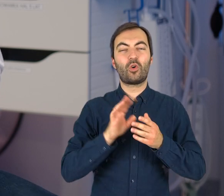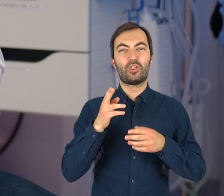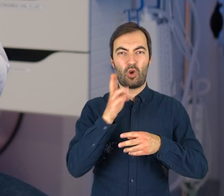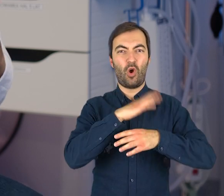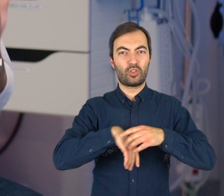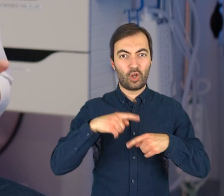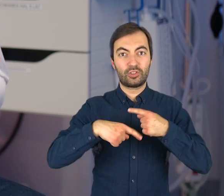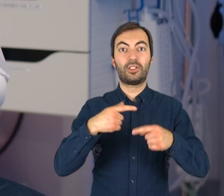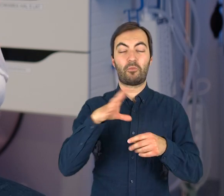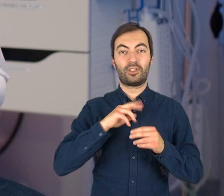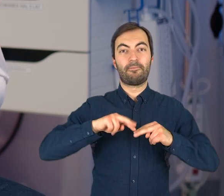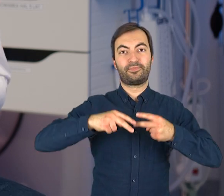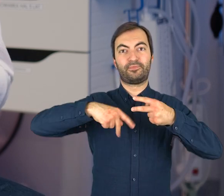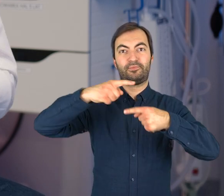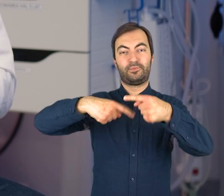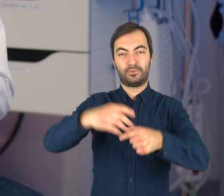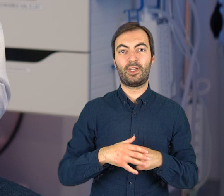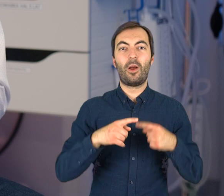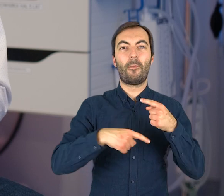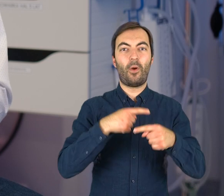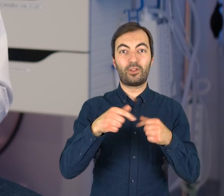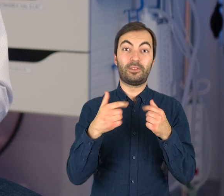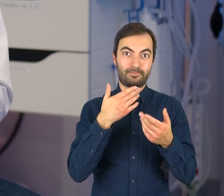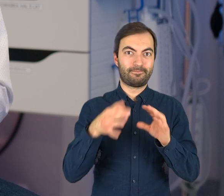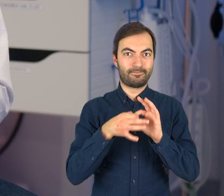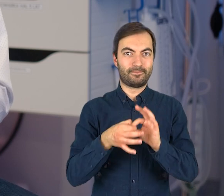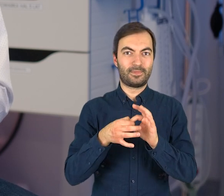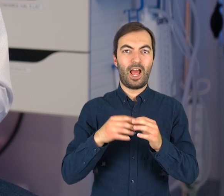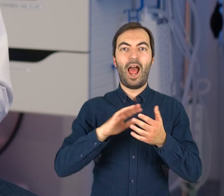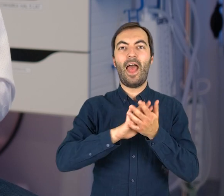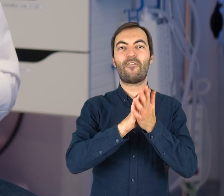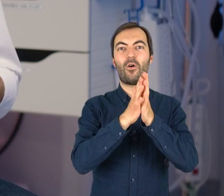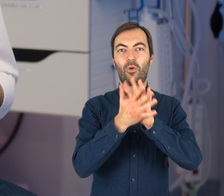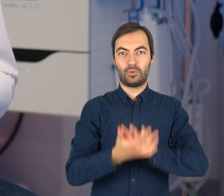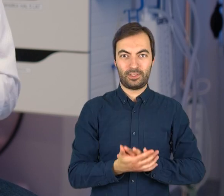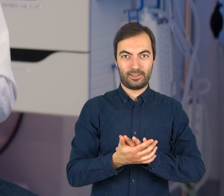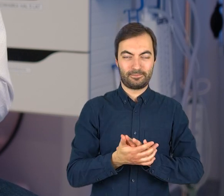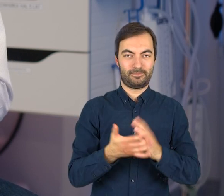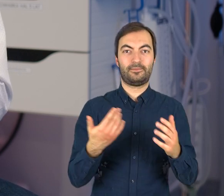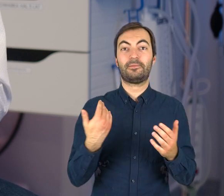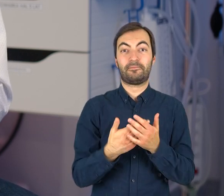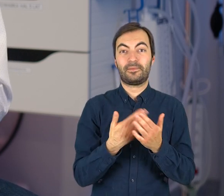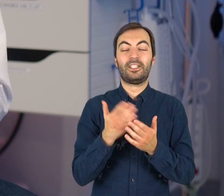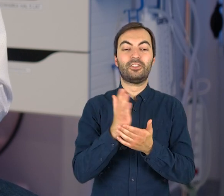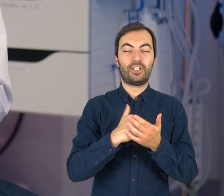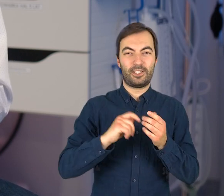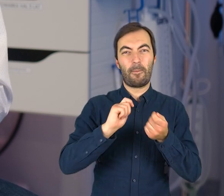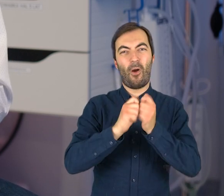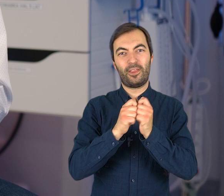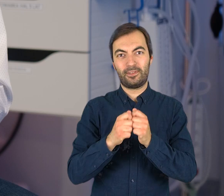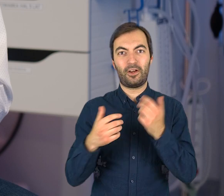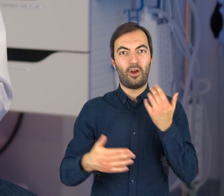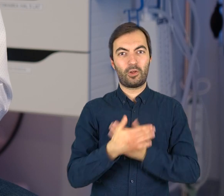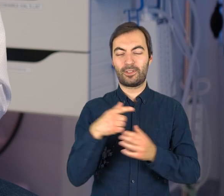zostać przekazana kolejnemu pokoleniu. Ten proces napędza biologiczną ewolucję stworzeń żywych, bo niektóre z tych